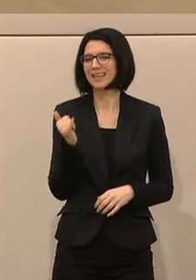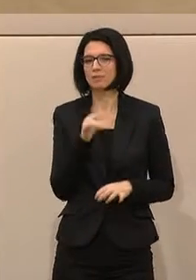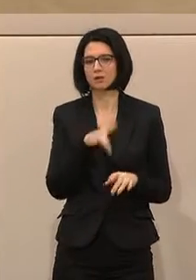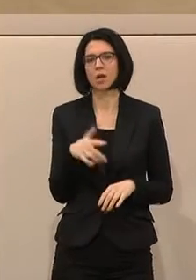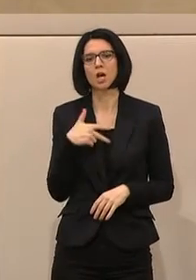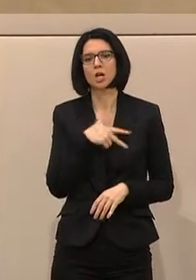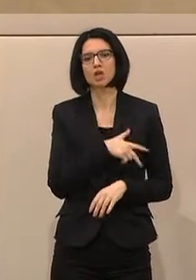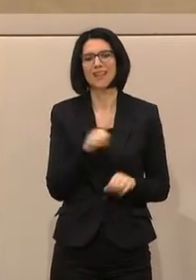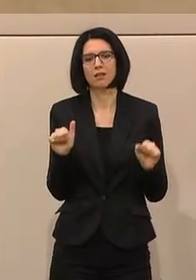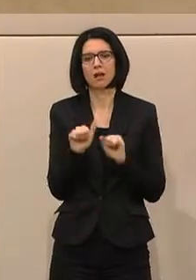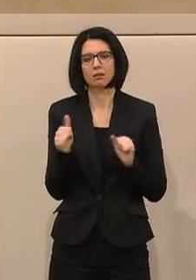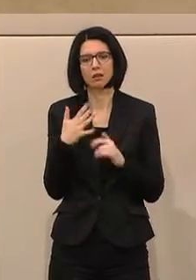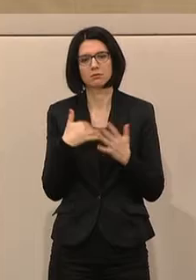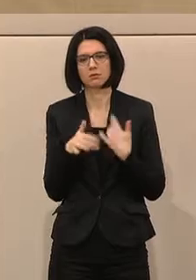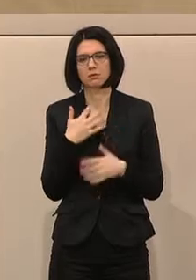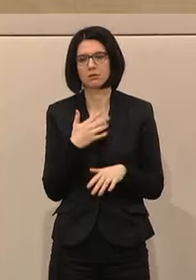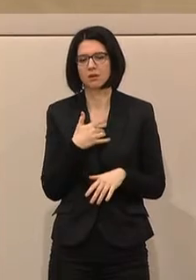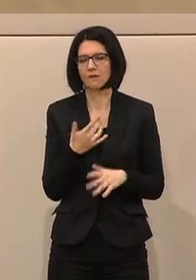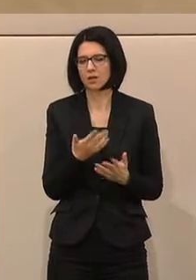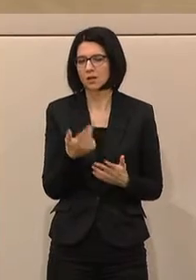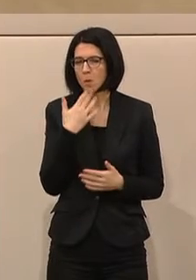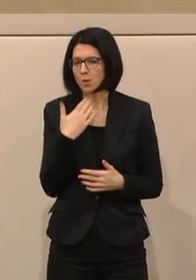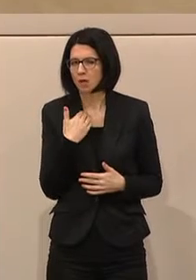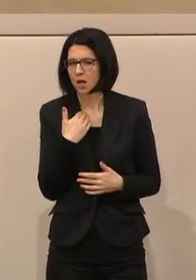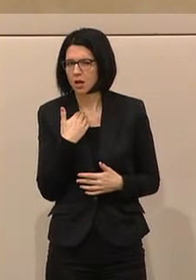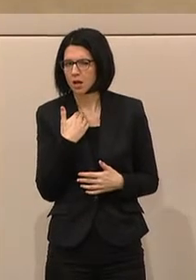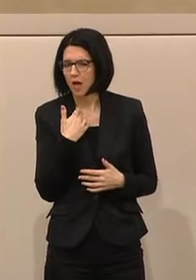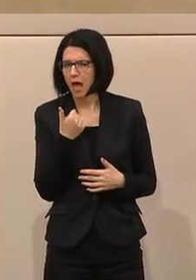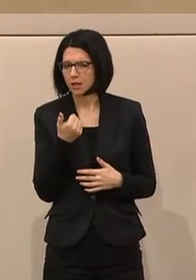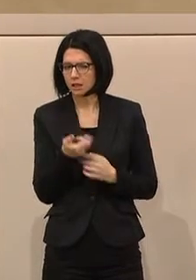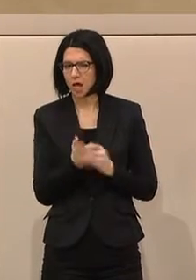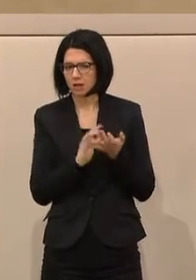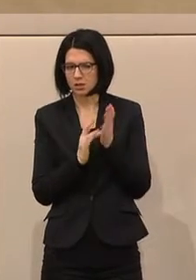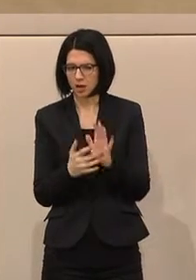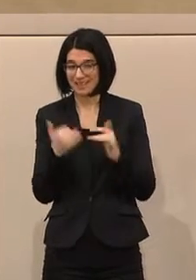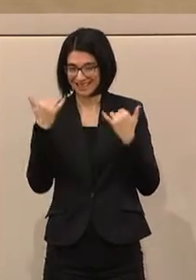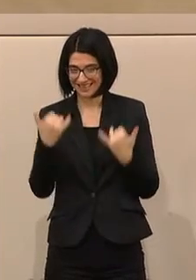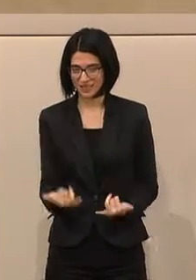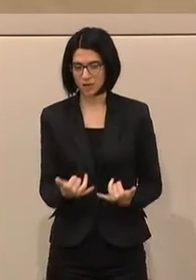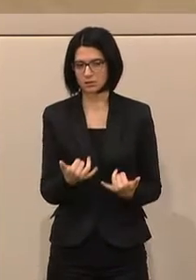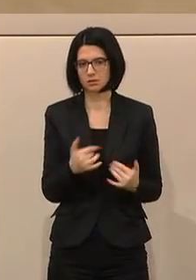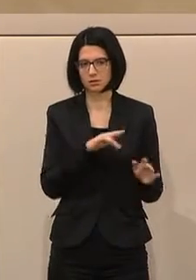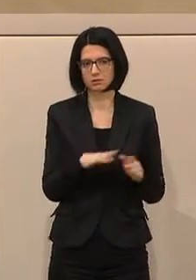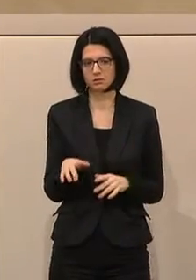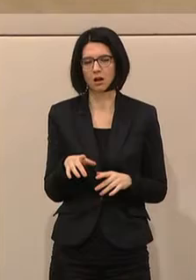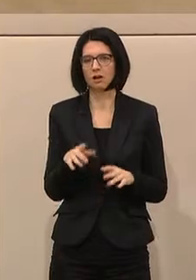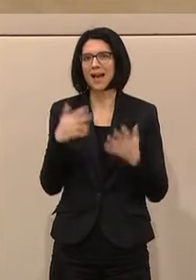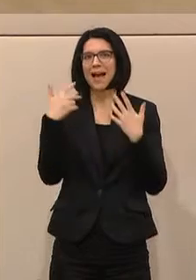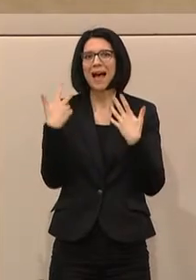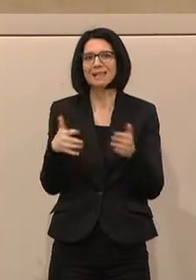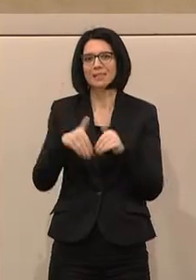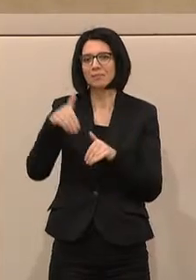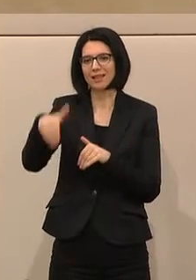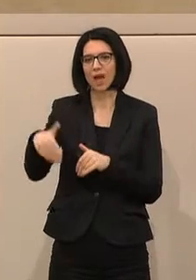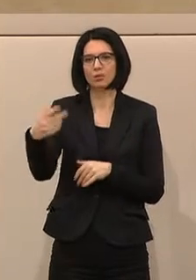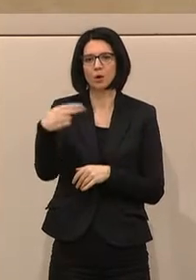soziale Kälte strapaziert, möchte ich auch noch mal eine Zahl festhalten. Wir geben derzeit von den zur Verfügung stehenden rund 80